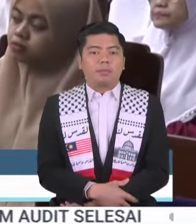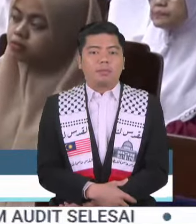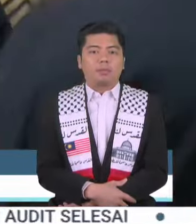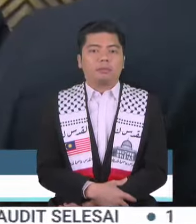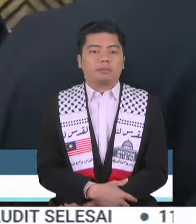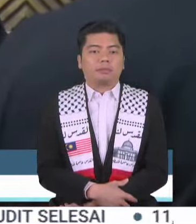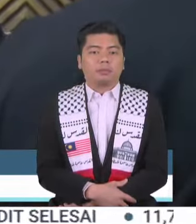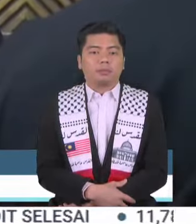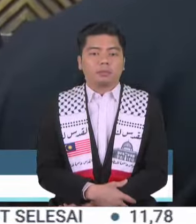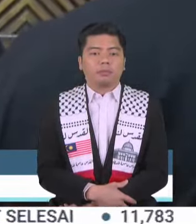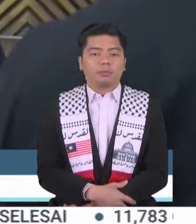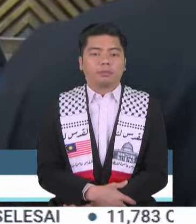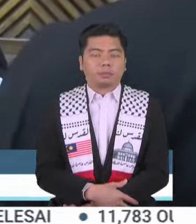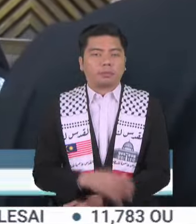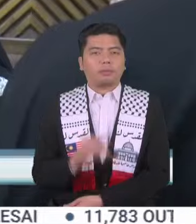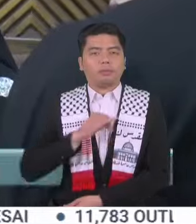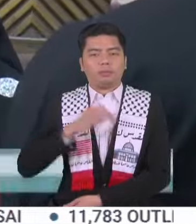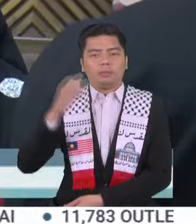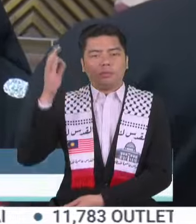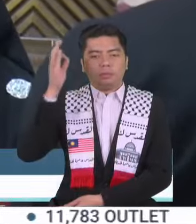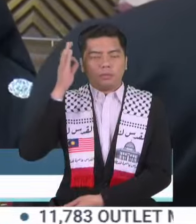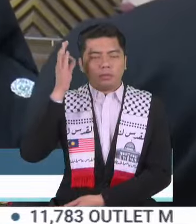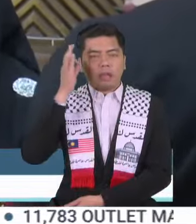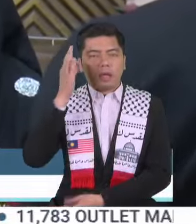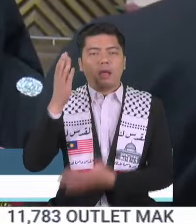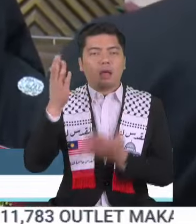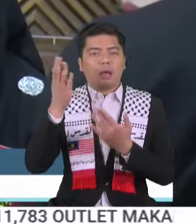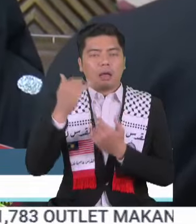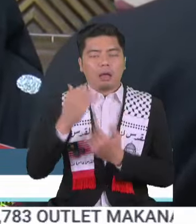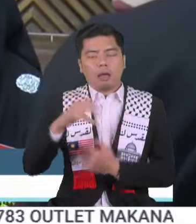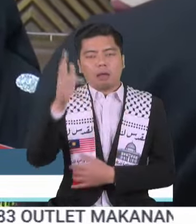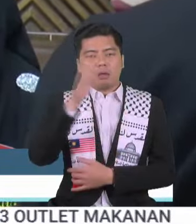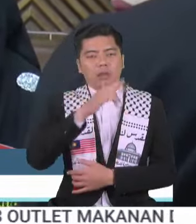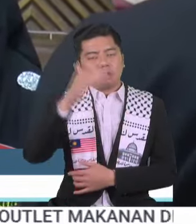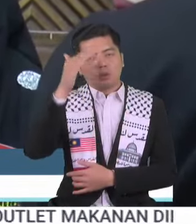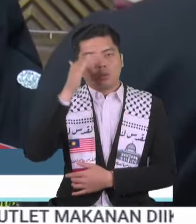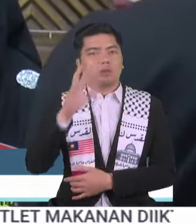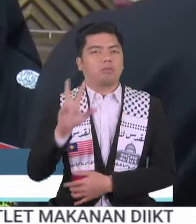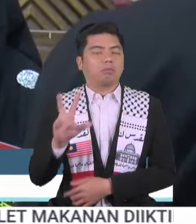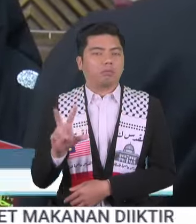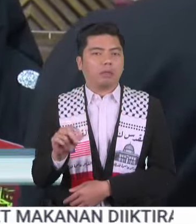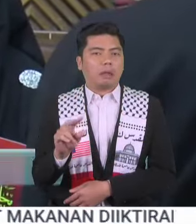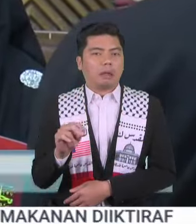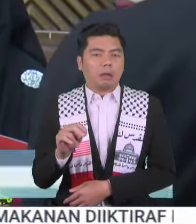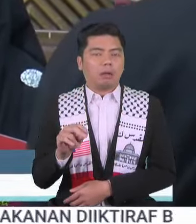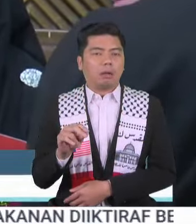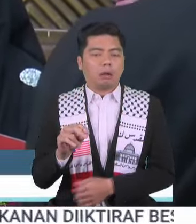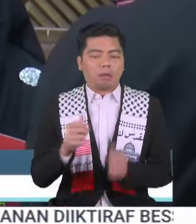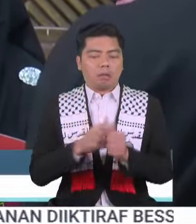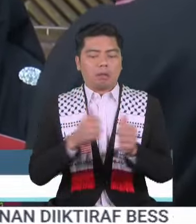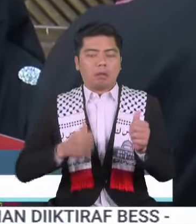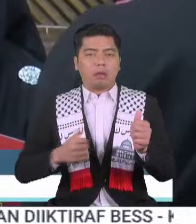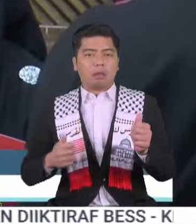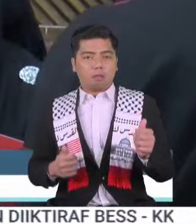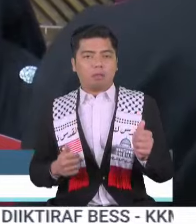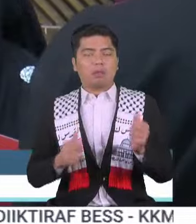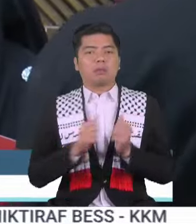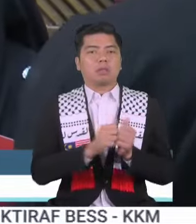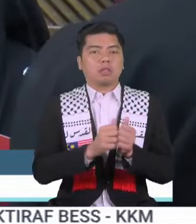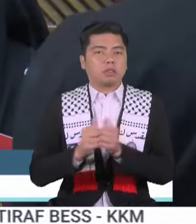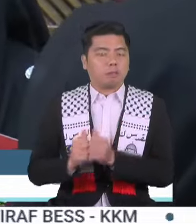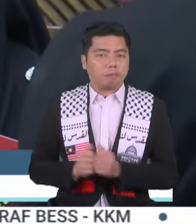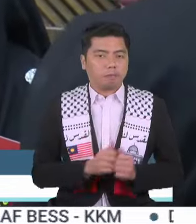Oku ya saya fikir mudah-mudahan kerajaan Johor juga tidak ketinggalan bamasama